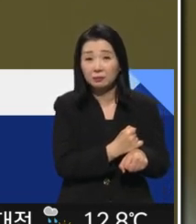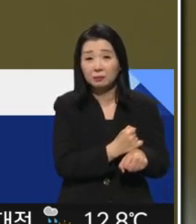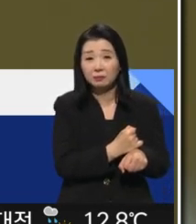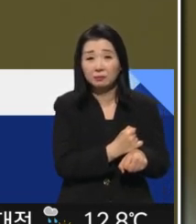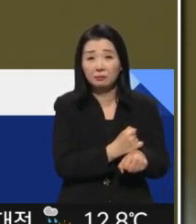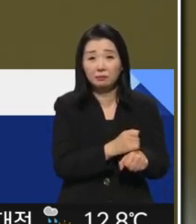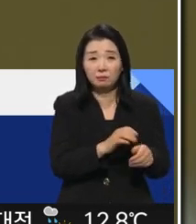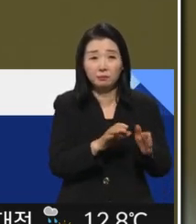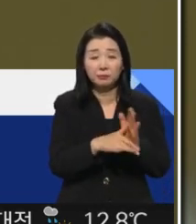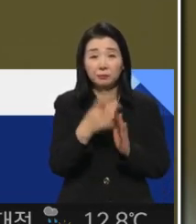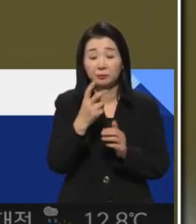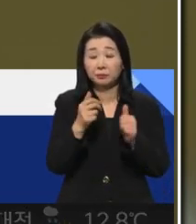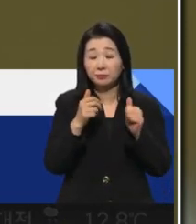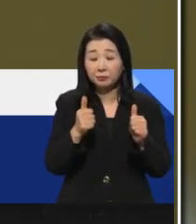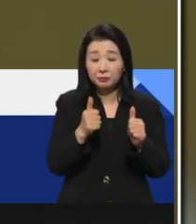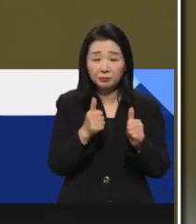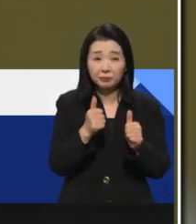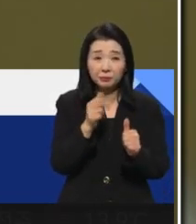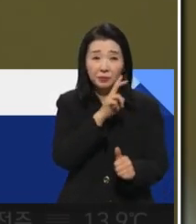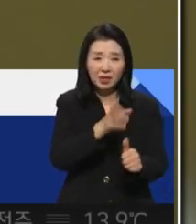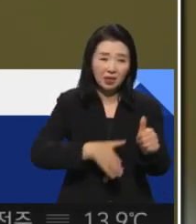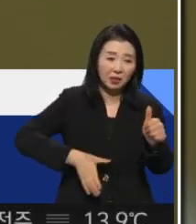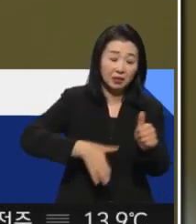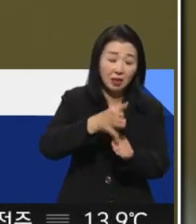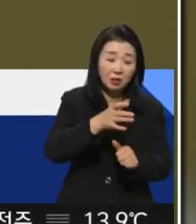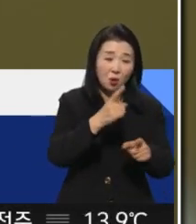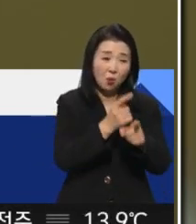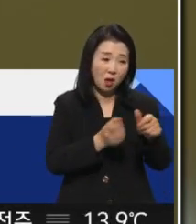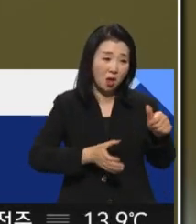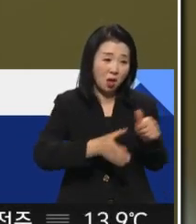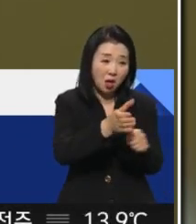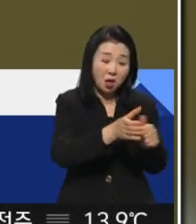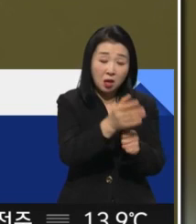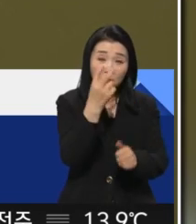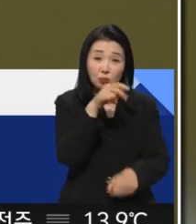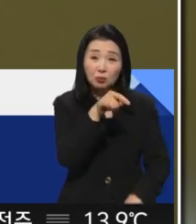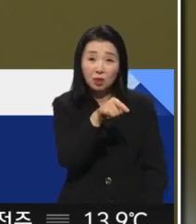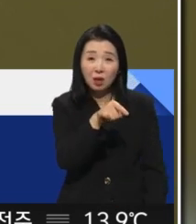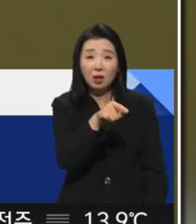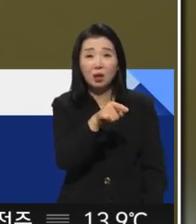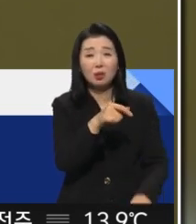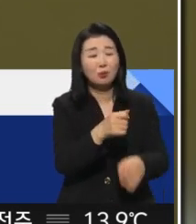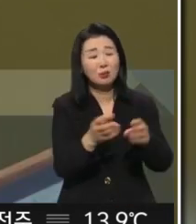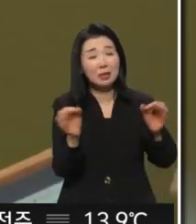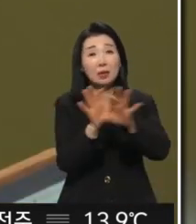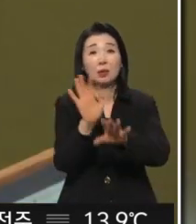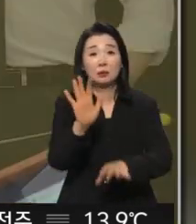그 검찰의 야당 탄압 뭐 정적 제거를 위한 이 수사가 분쇄되는 게 아니에요.